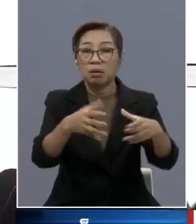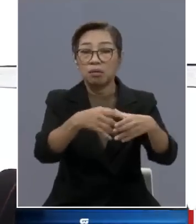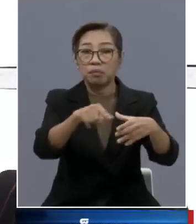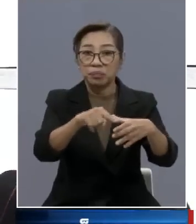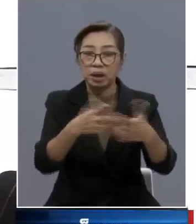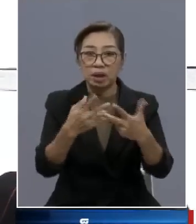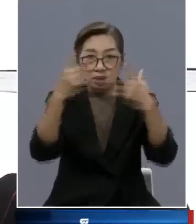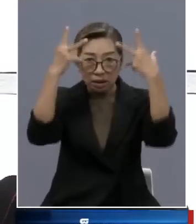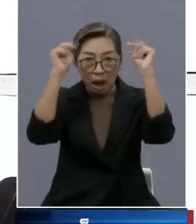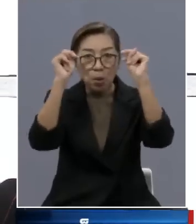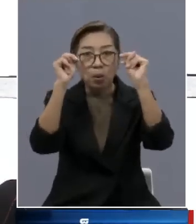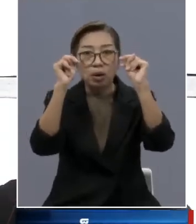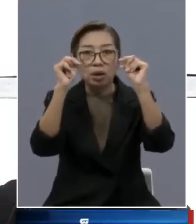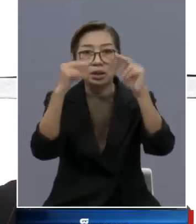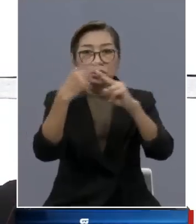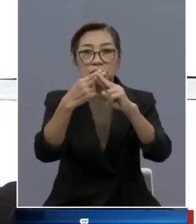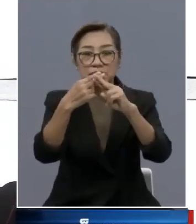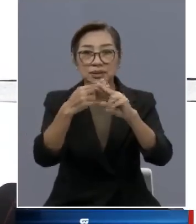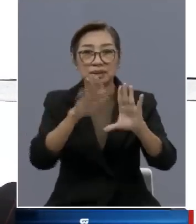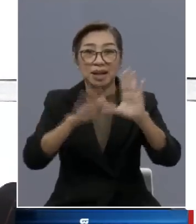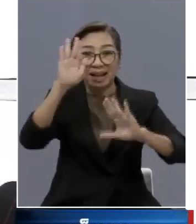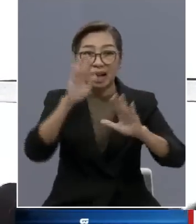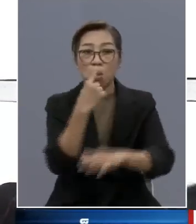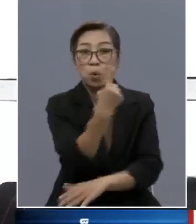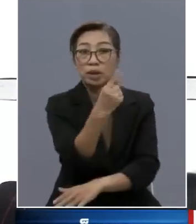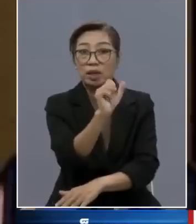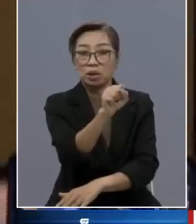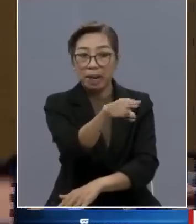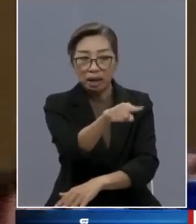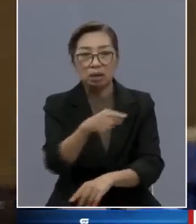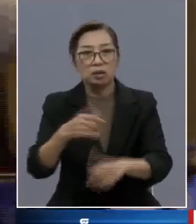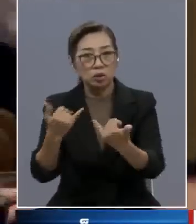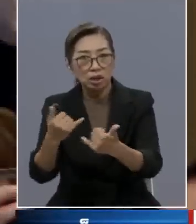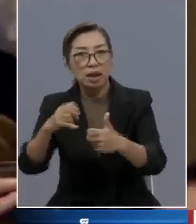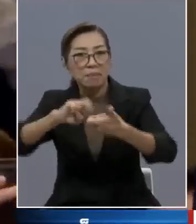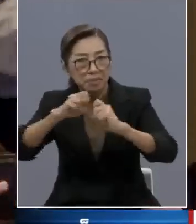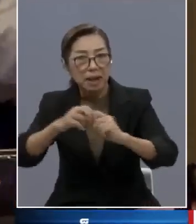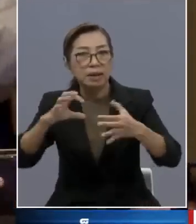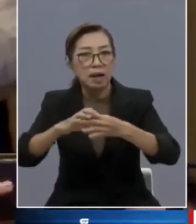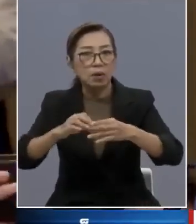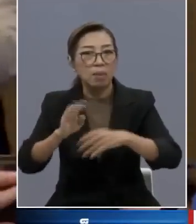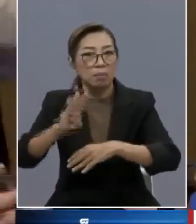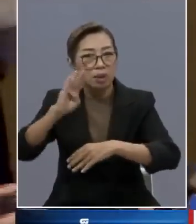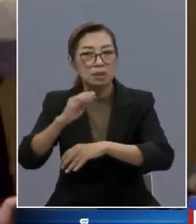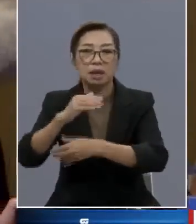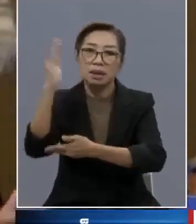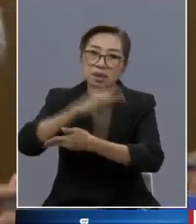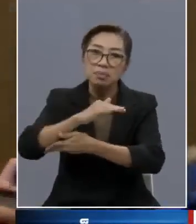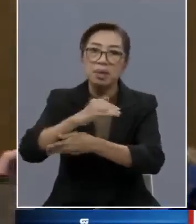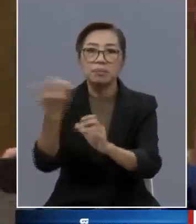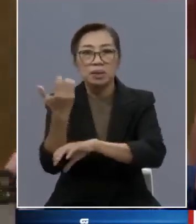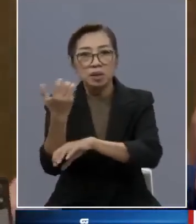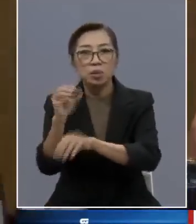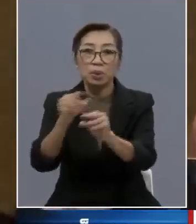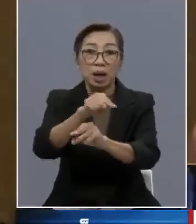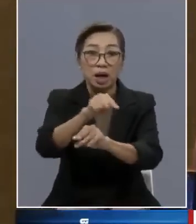หุ้นสื่อเมื่อคืนคุณชูวิทย์บอกว่าได้รับสัญญาณเรื่องของแผน2มา คร ับ ใครไม่เชื่อไม่เป็นไรไอ้แผน2ที่ว่าเนี่ยคือสูตร